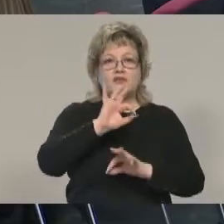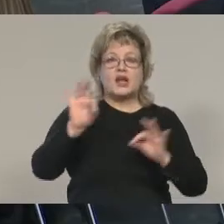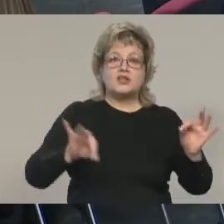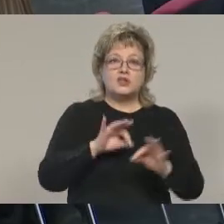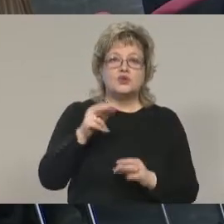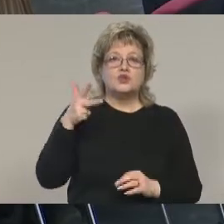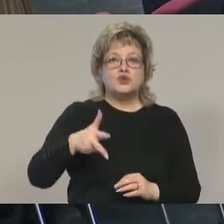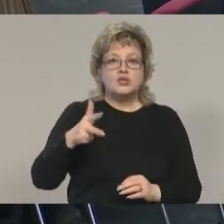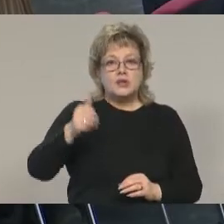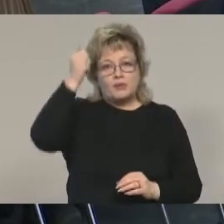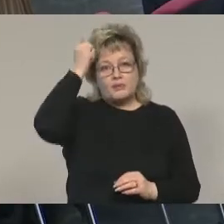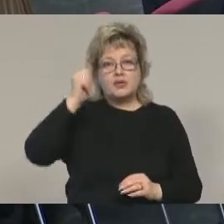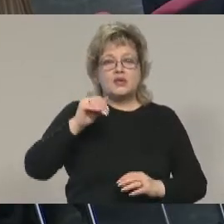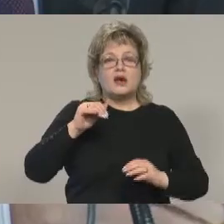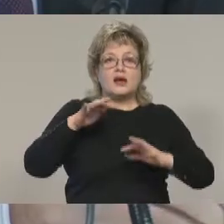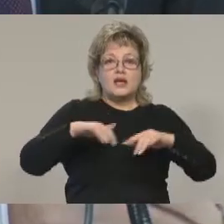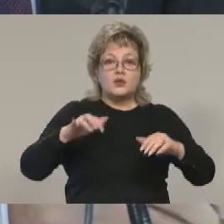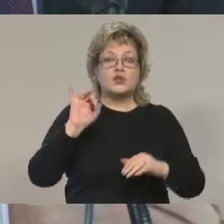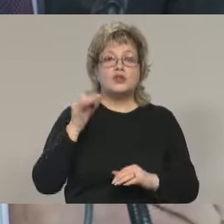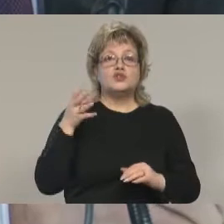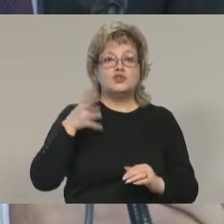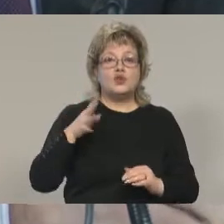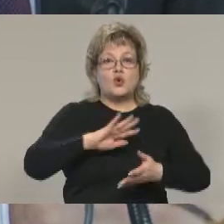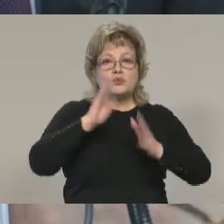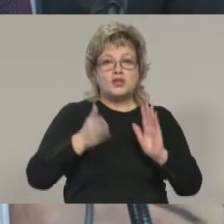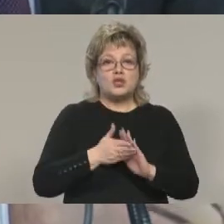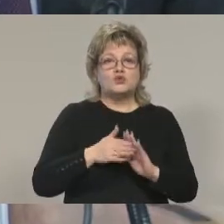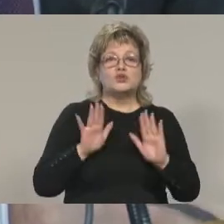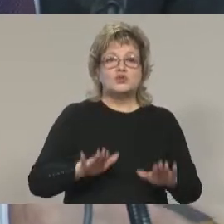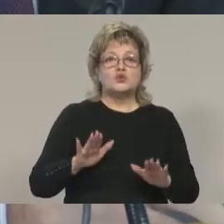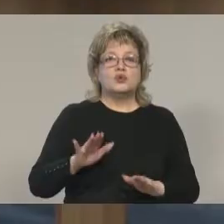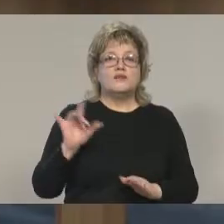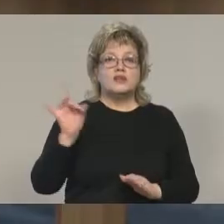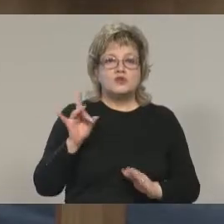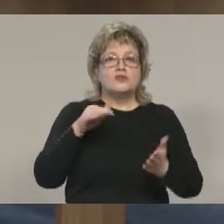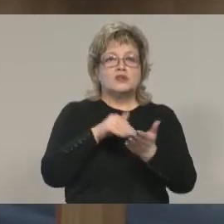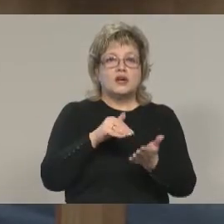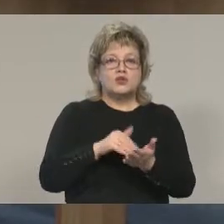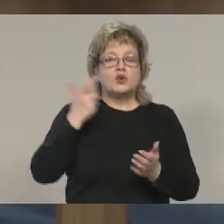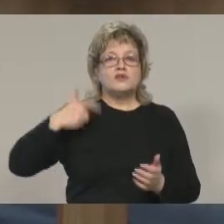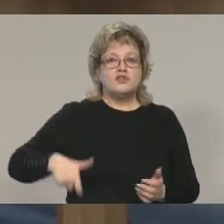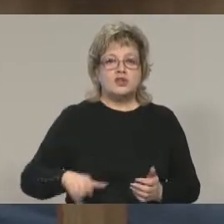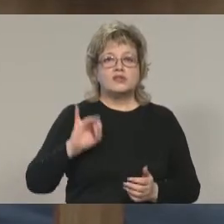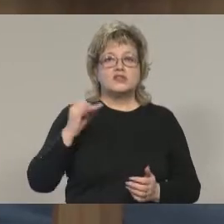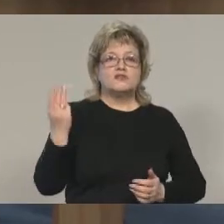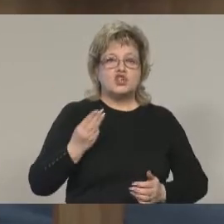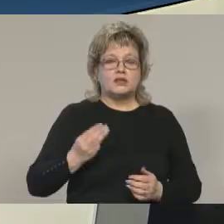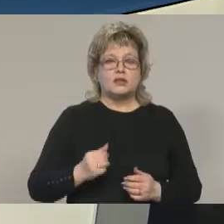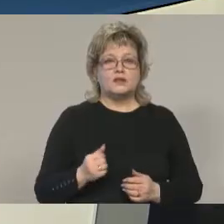архитектуры, 3000 памятников археологии и 4 объединенных зон охраны в Ростове, Таганроге, Новочеркасске и